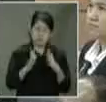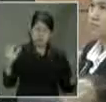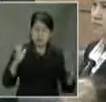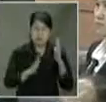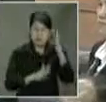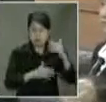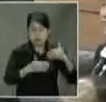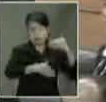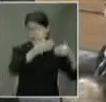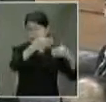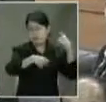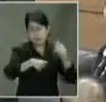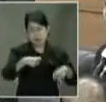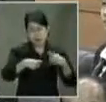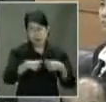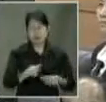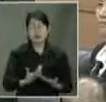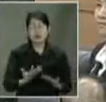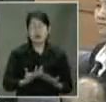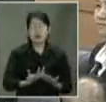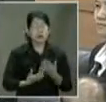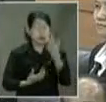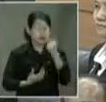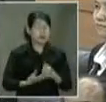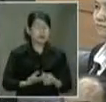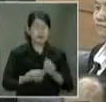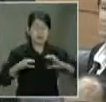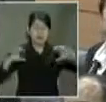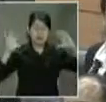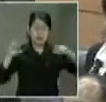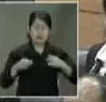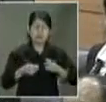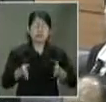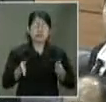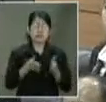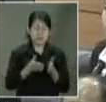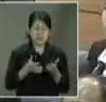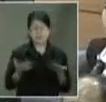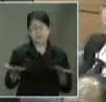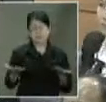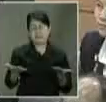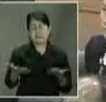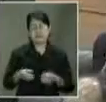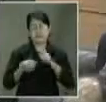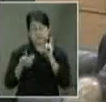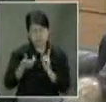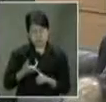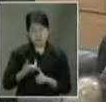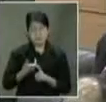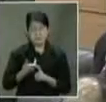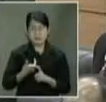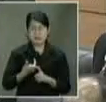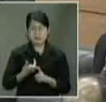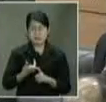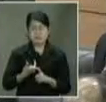ย 1. ใจไม่กว้างจิตใจคับแคบ 2. ไม่ยอ